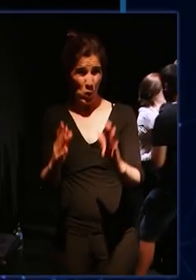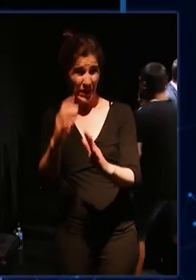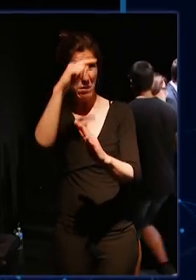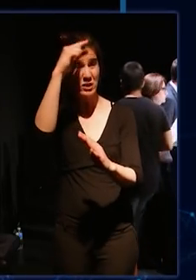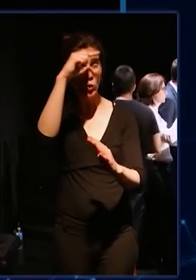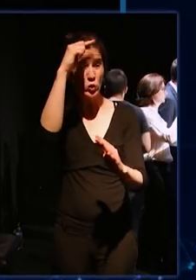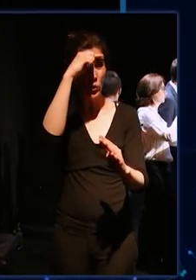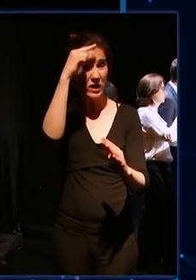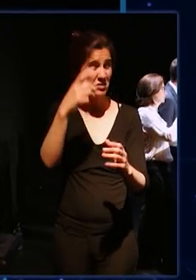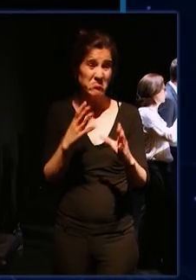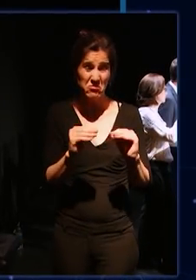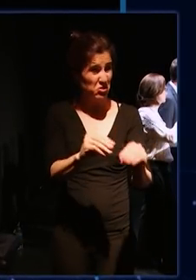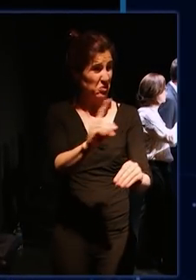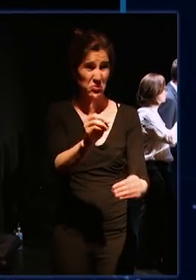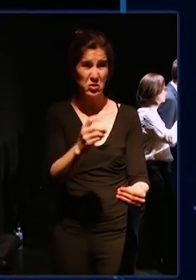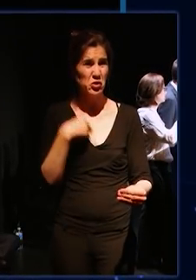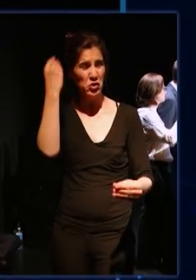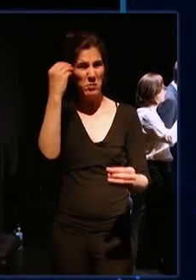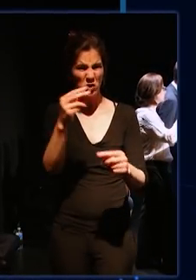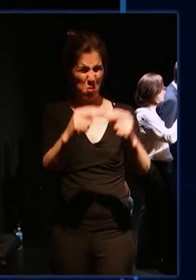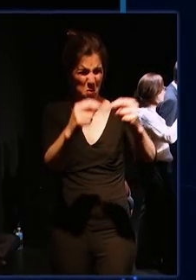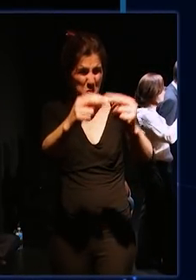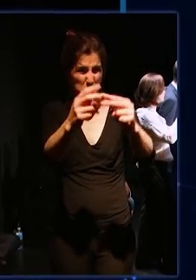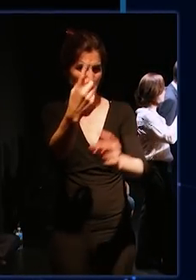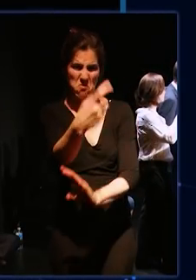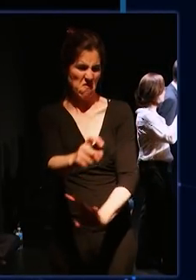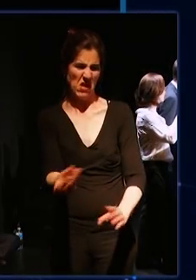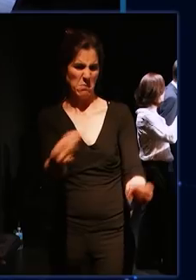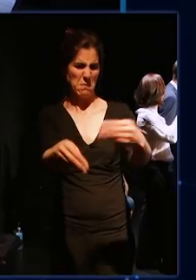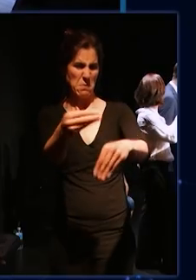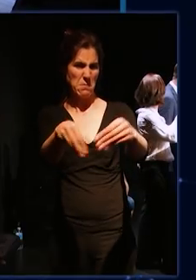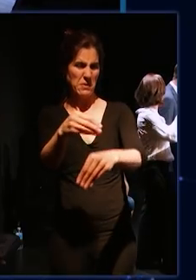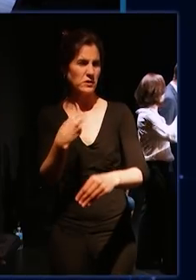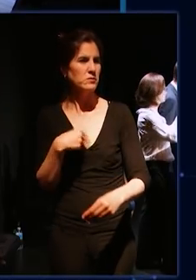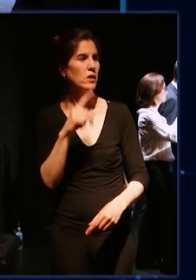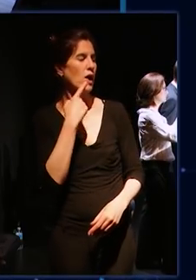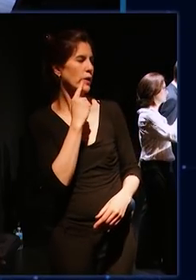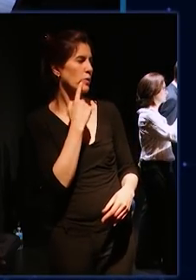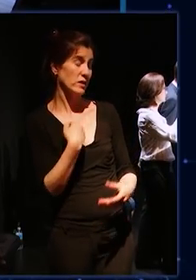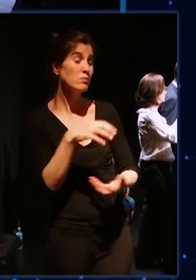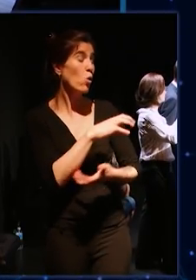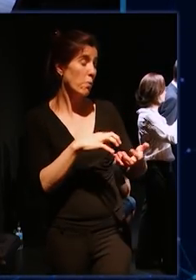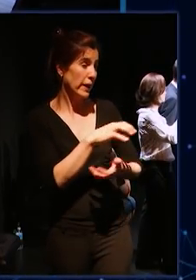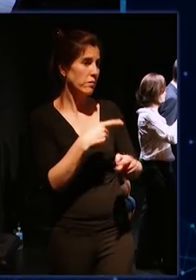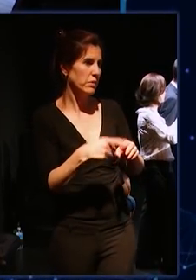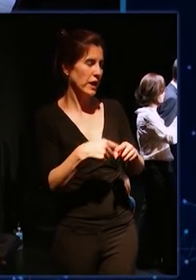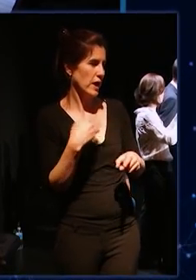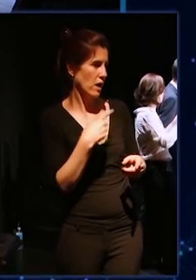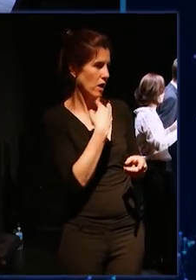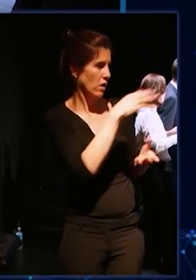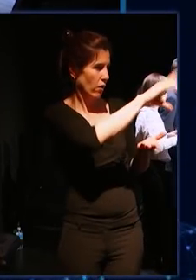intensamente y no creo que estén tan justificadas esas inversiones. Moltes gràcies, Enric Oliver, molt breument. Perquè sí, és molt complicat, perquè s'han dit moltes coses